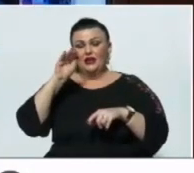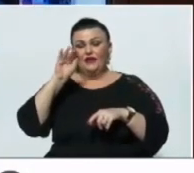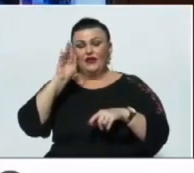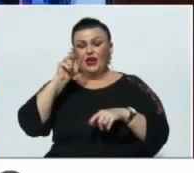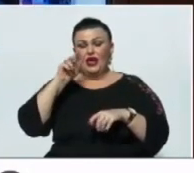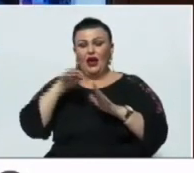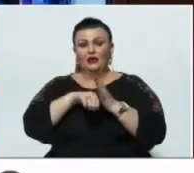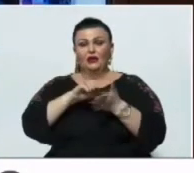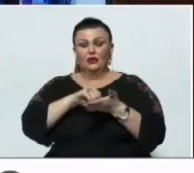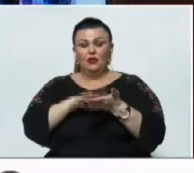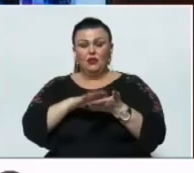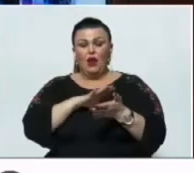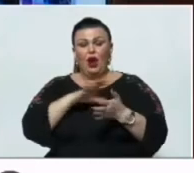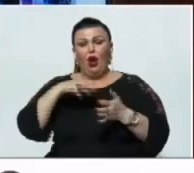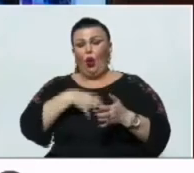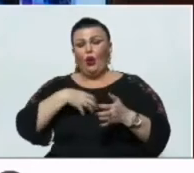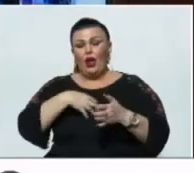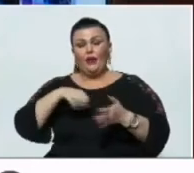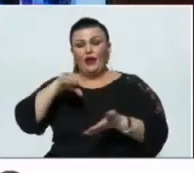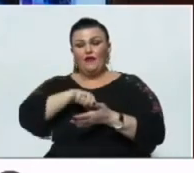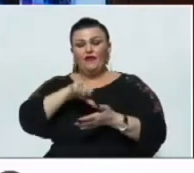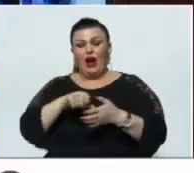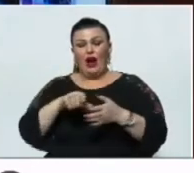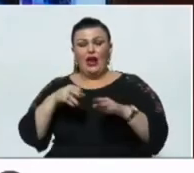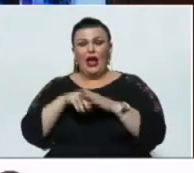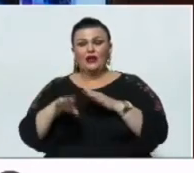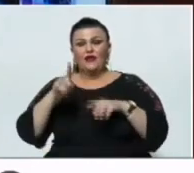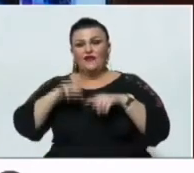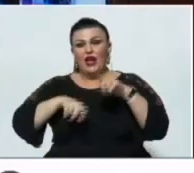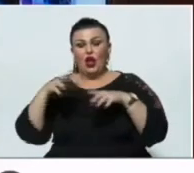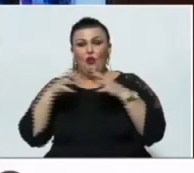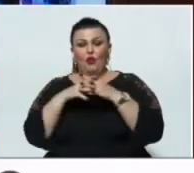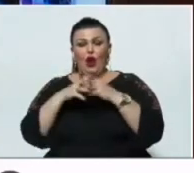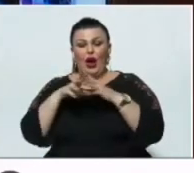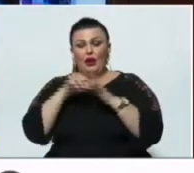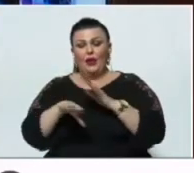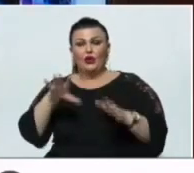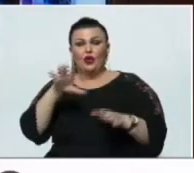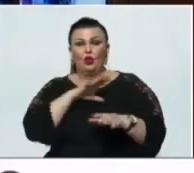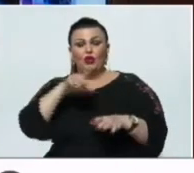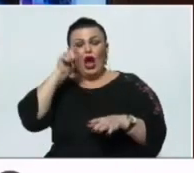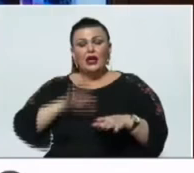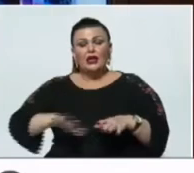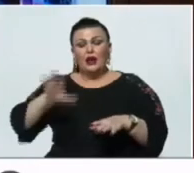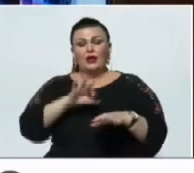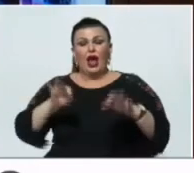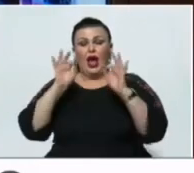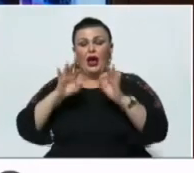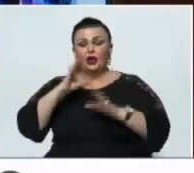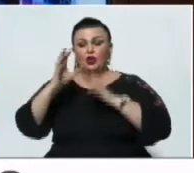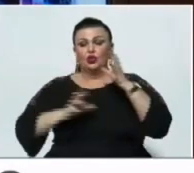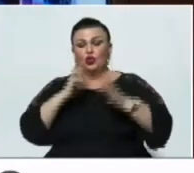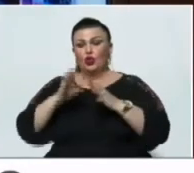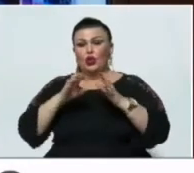Miqrasiya könüllülərinin ən önəmli fəaliyyəti isə Vətən müharibəsi dövründə olmuşdur. Belə ki, Vətən müharibəsi zamanı Azərbaycan həqiqətlərini dünya